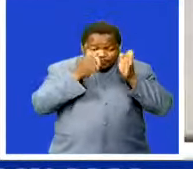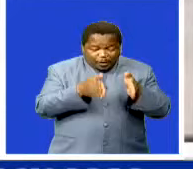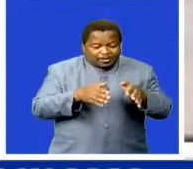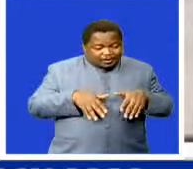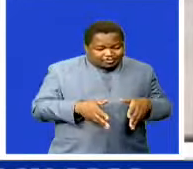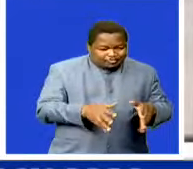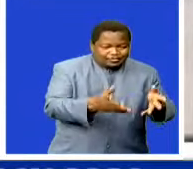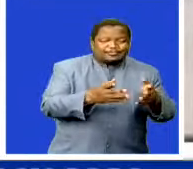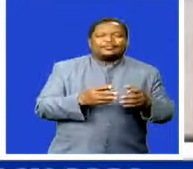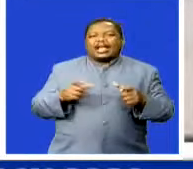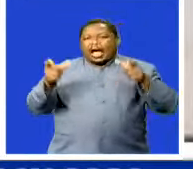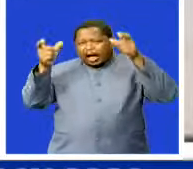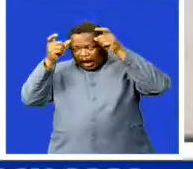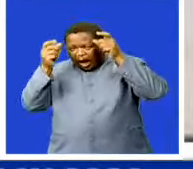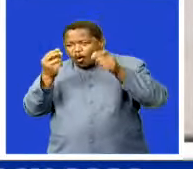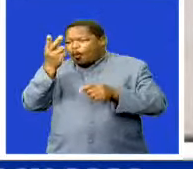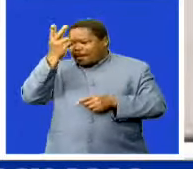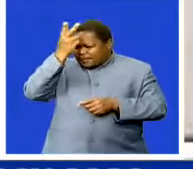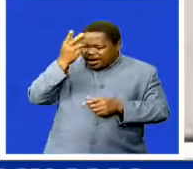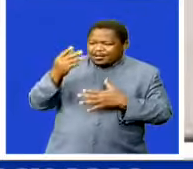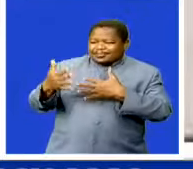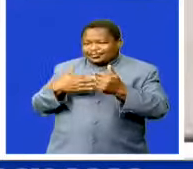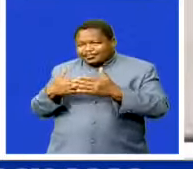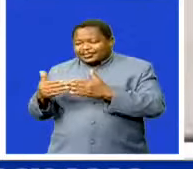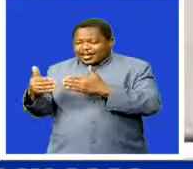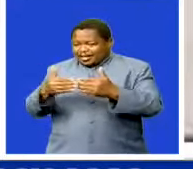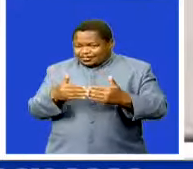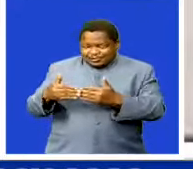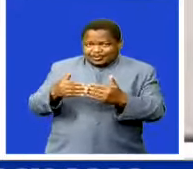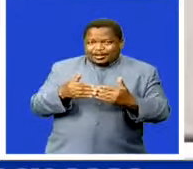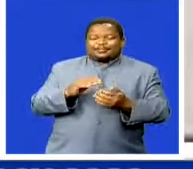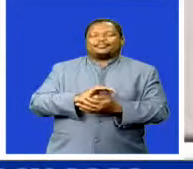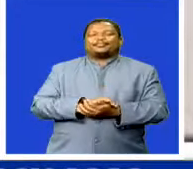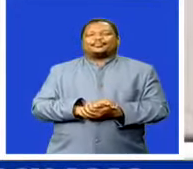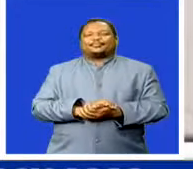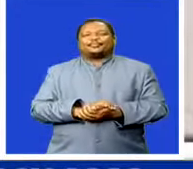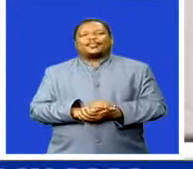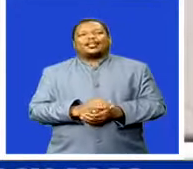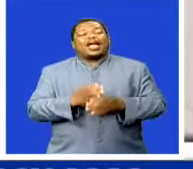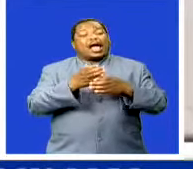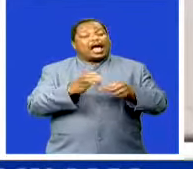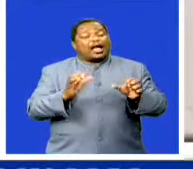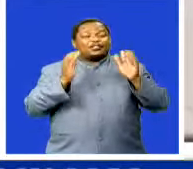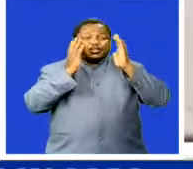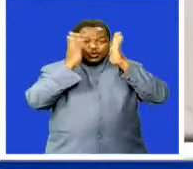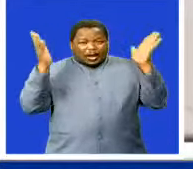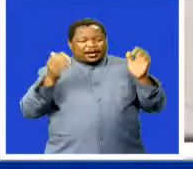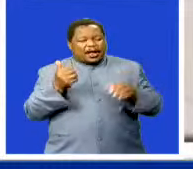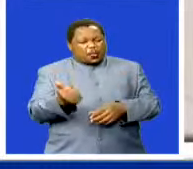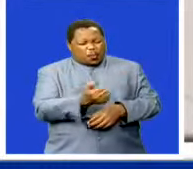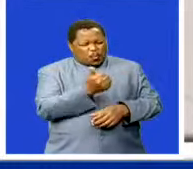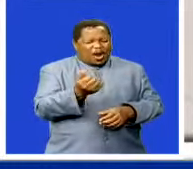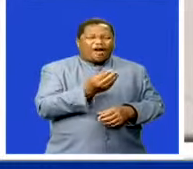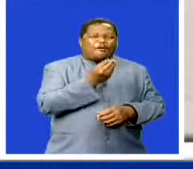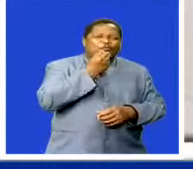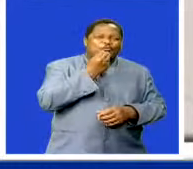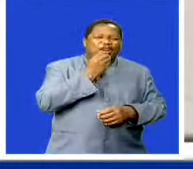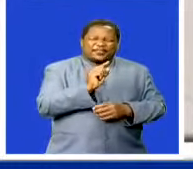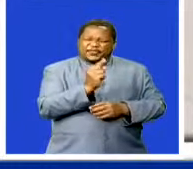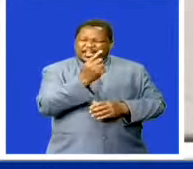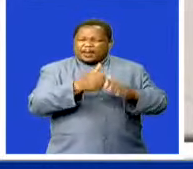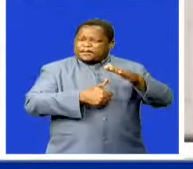sithi stable food selive ngombila emaswatike hulumende wende nakule